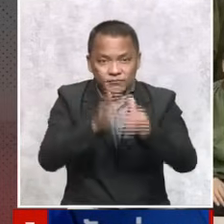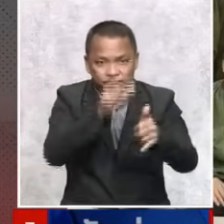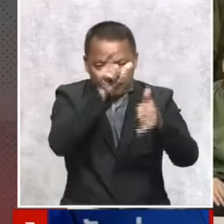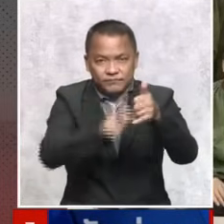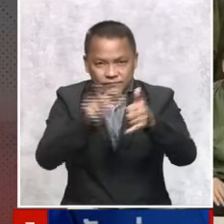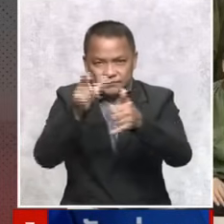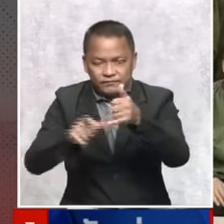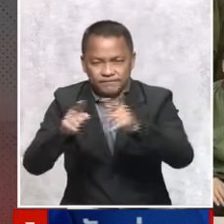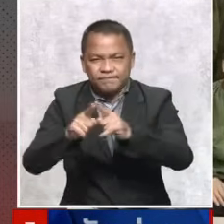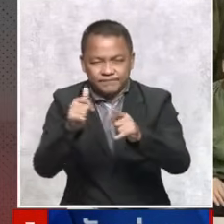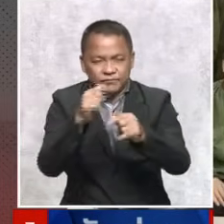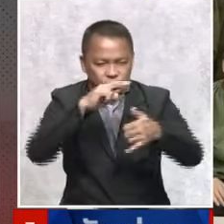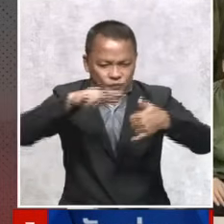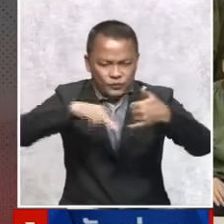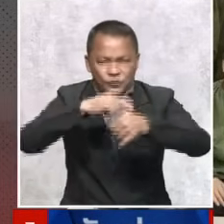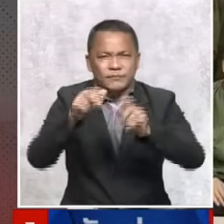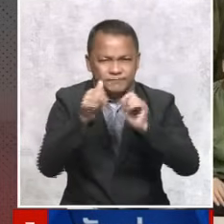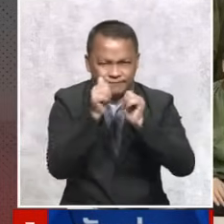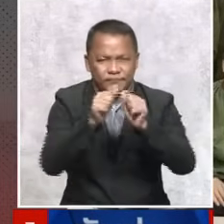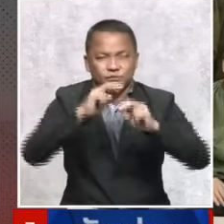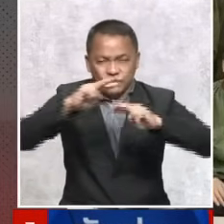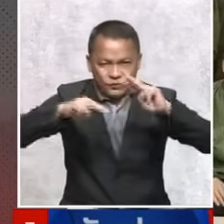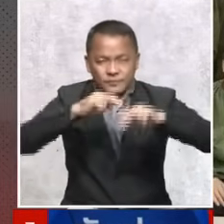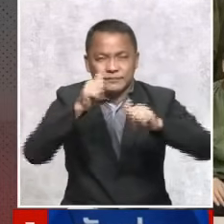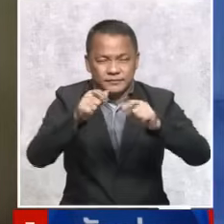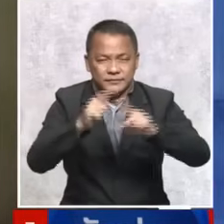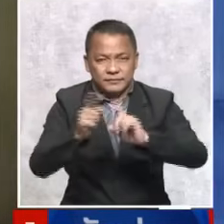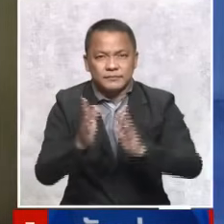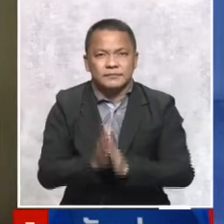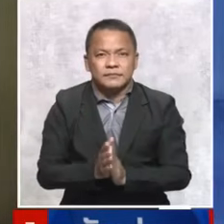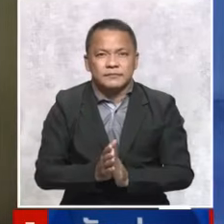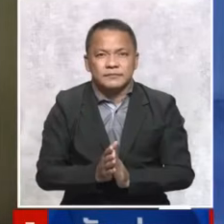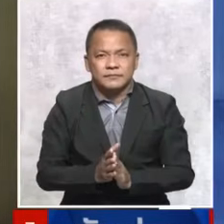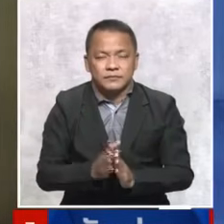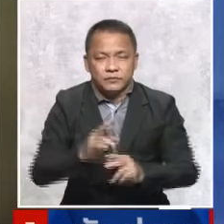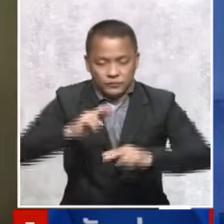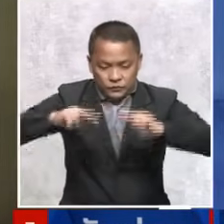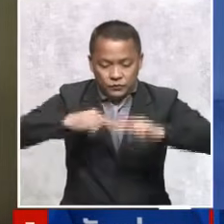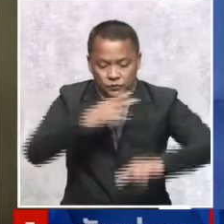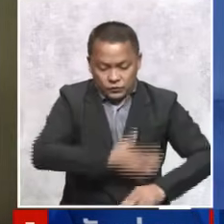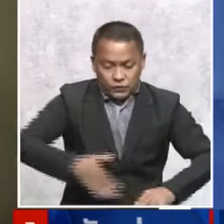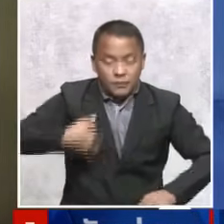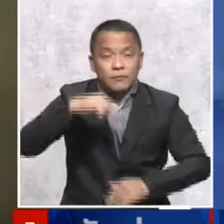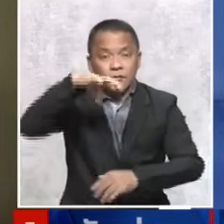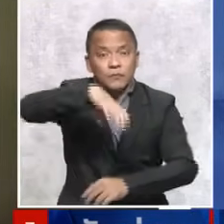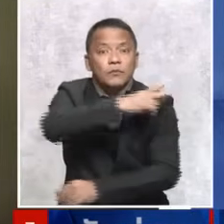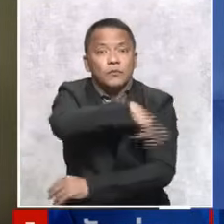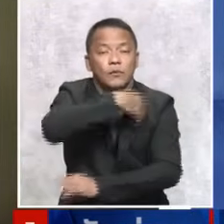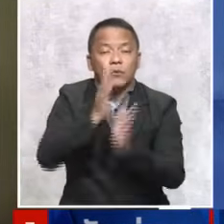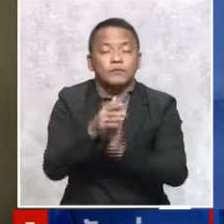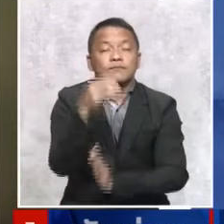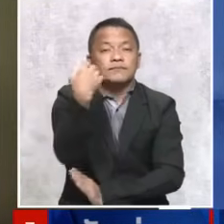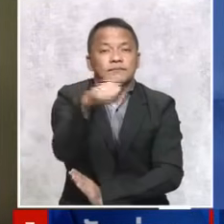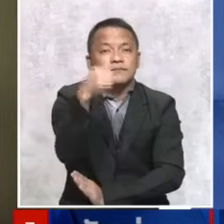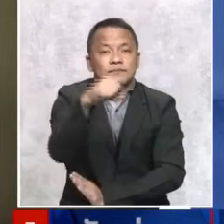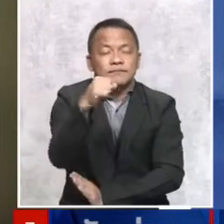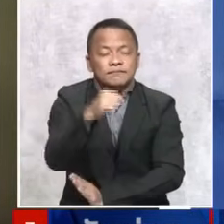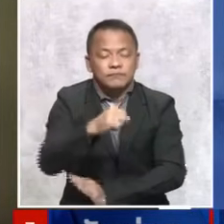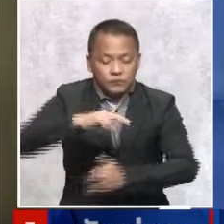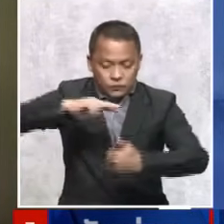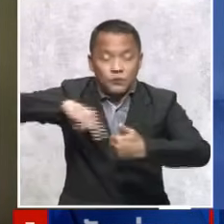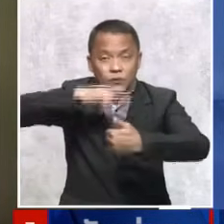ก็ยังถือว่าได้รับการดูแลค่อนข้างดีนะคุณผู้ชมนะระหว่างการตรวจสุขภาพที่โรงพยาบาลค่ะทั้ง10คนนะคะก็ไปเ